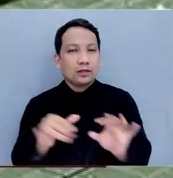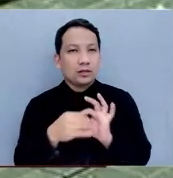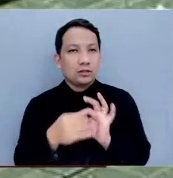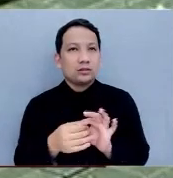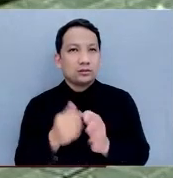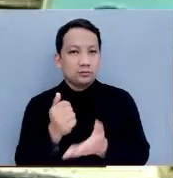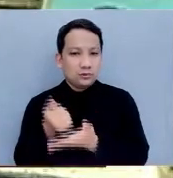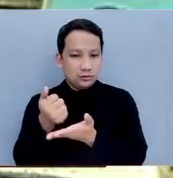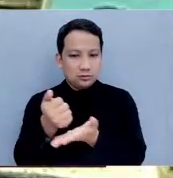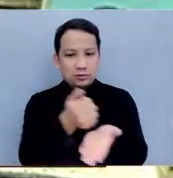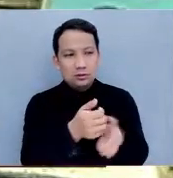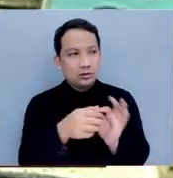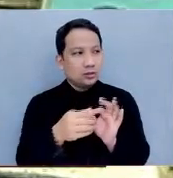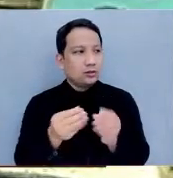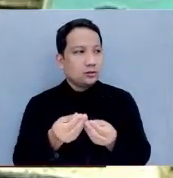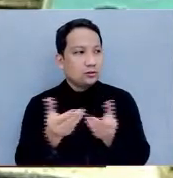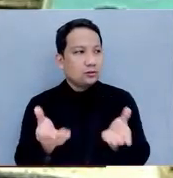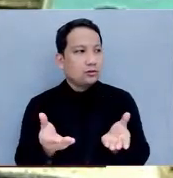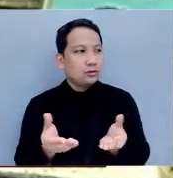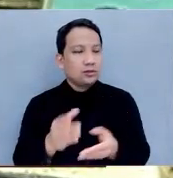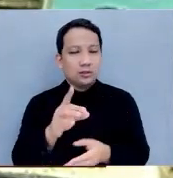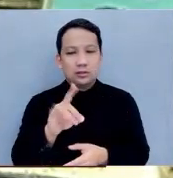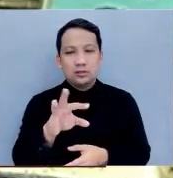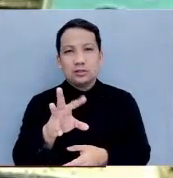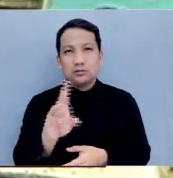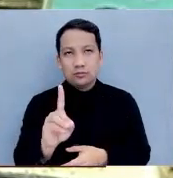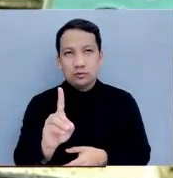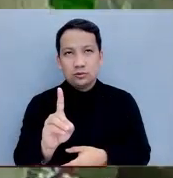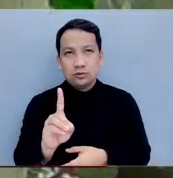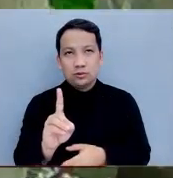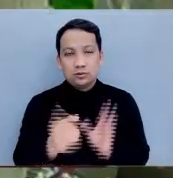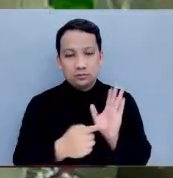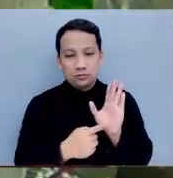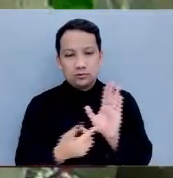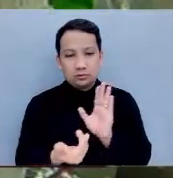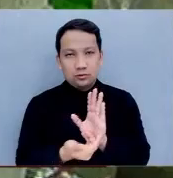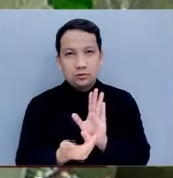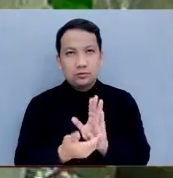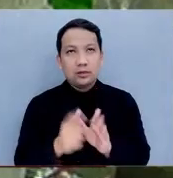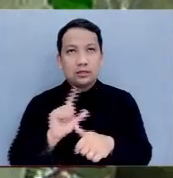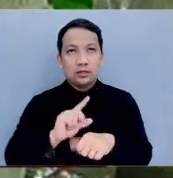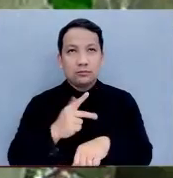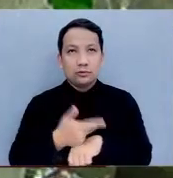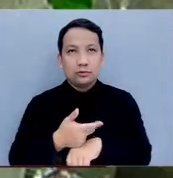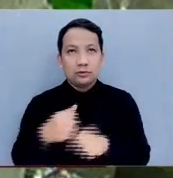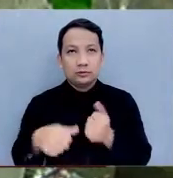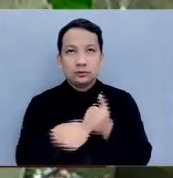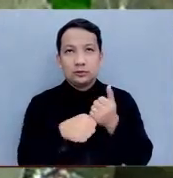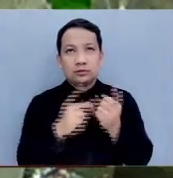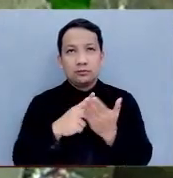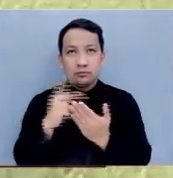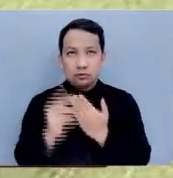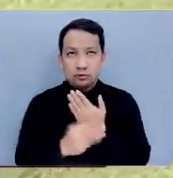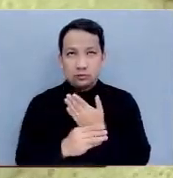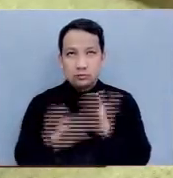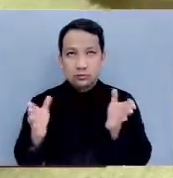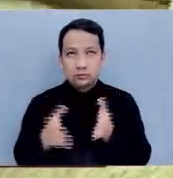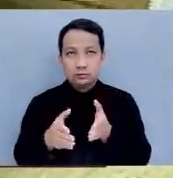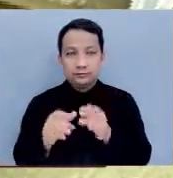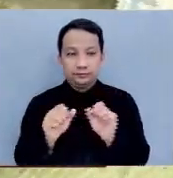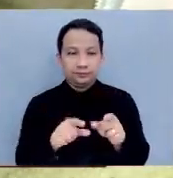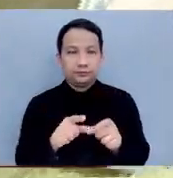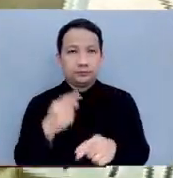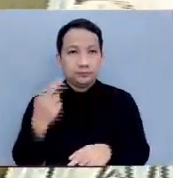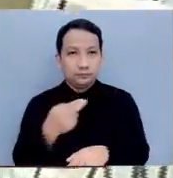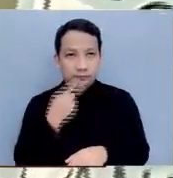ayudang ibibigay sa kanila. Pati ang DSWD ipinresenta ang Livelihood Assistance Program para sa mga maliliit na retailer ng